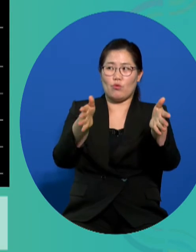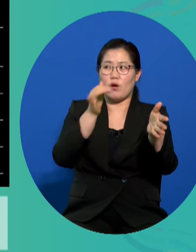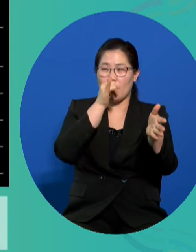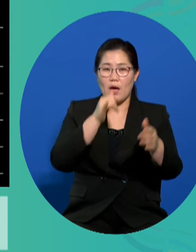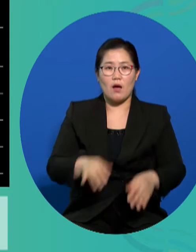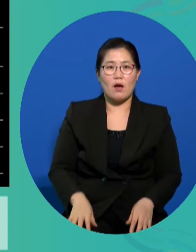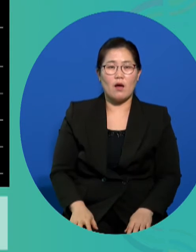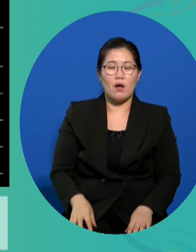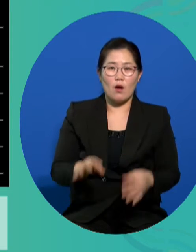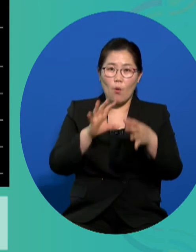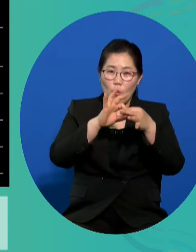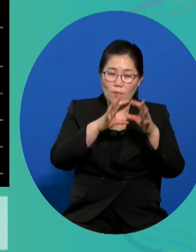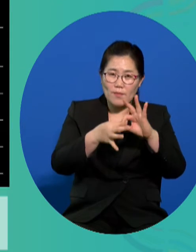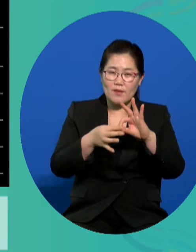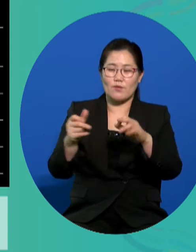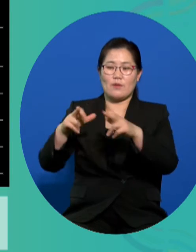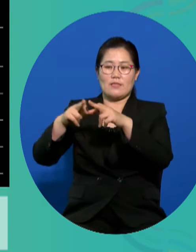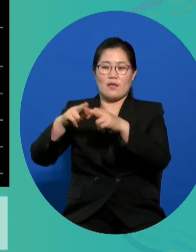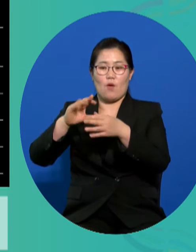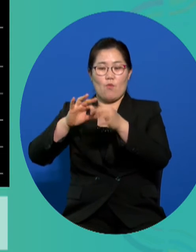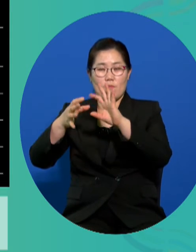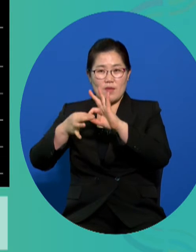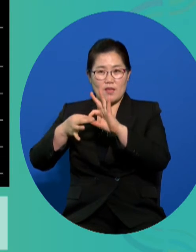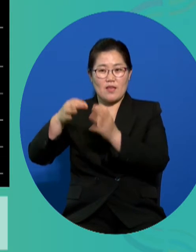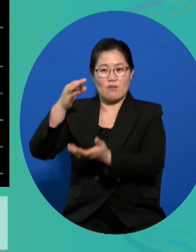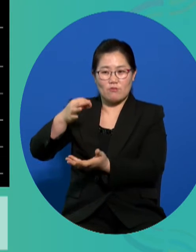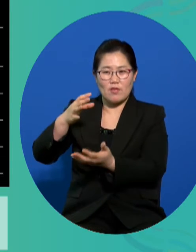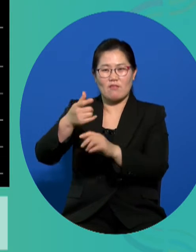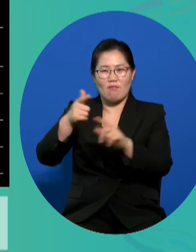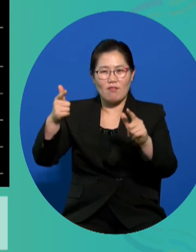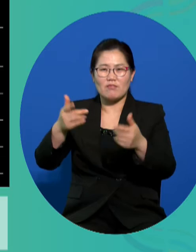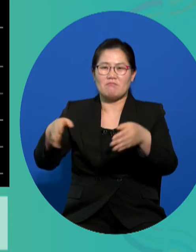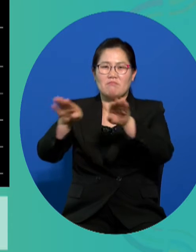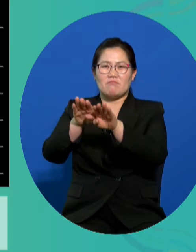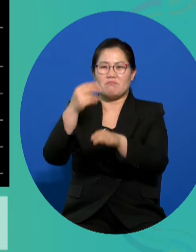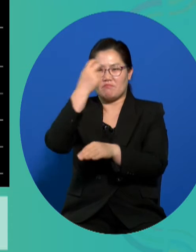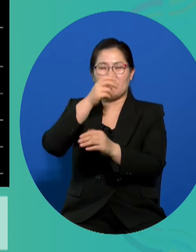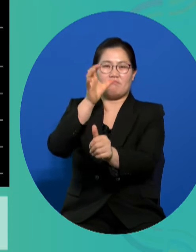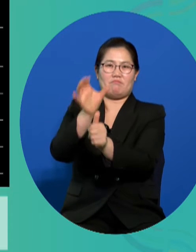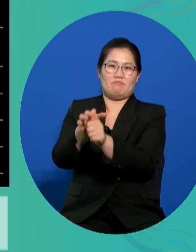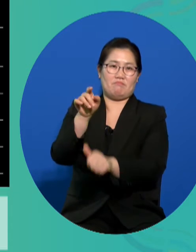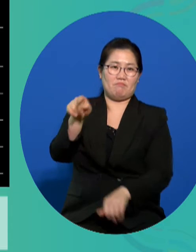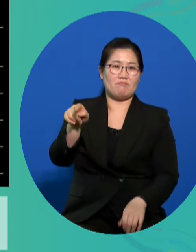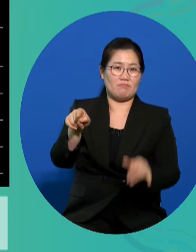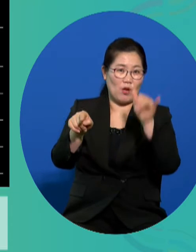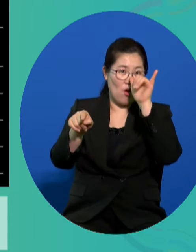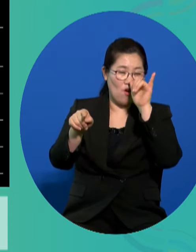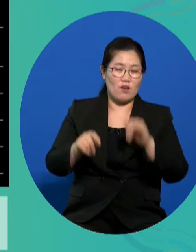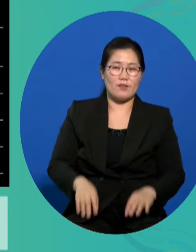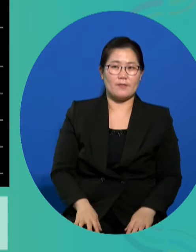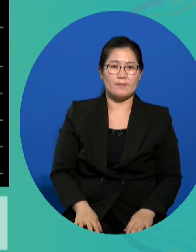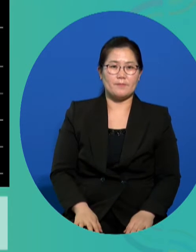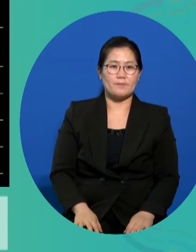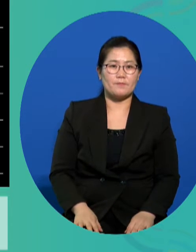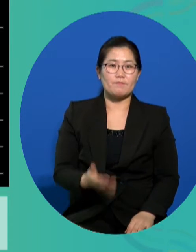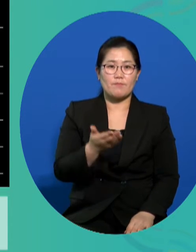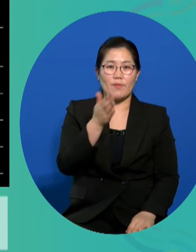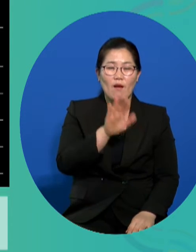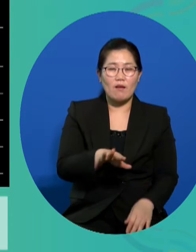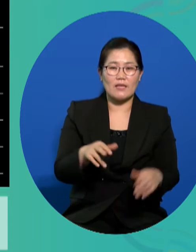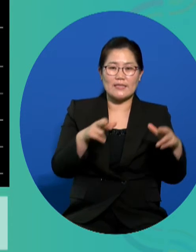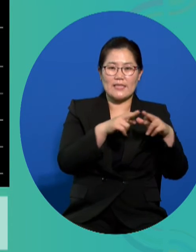올림픽 아니면 패럴림픽 유산을 담당하고 있는데, 사실 어느 측면에서 보면은 이쪽 그